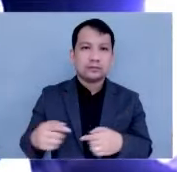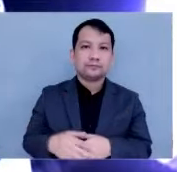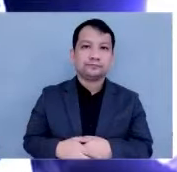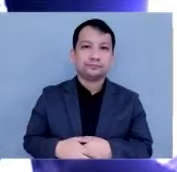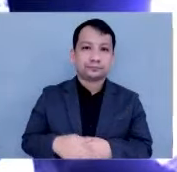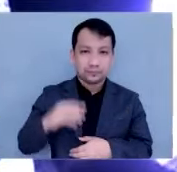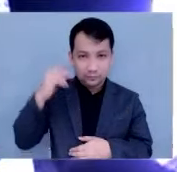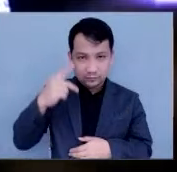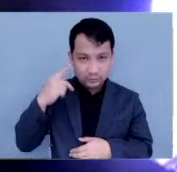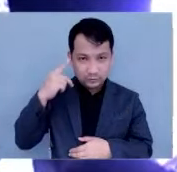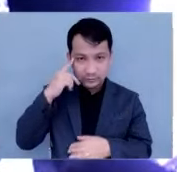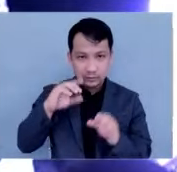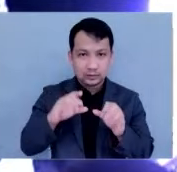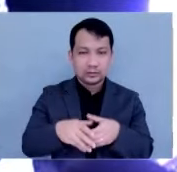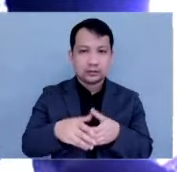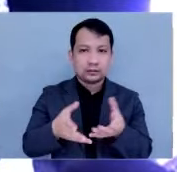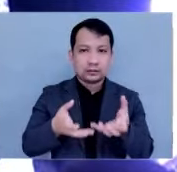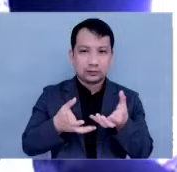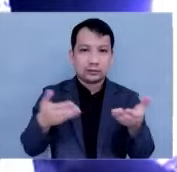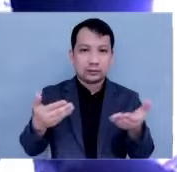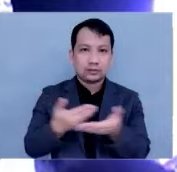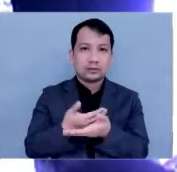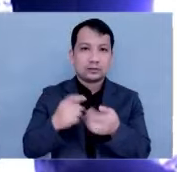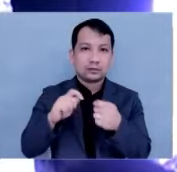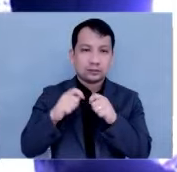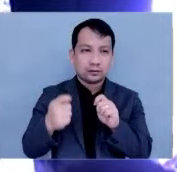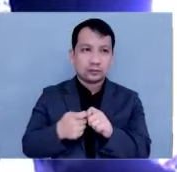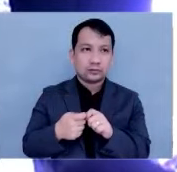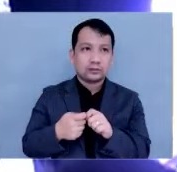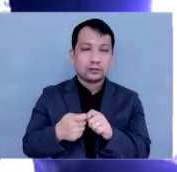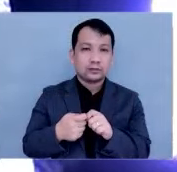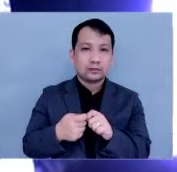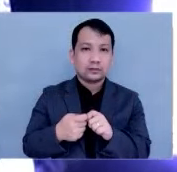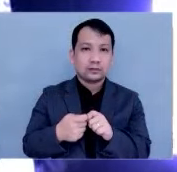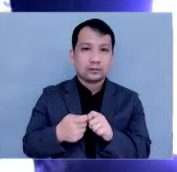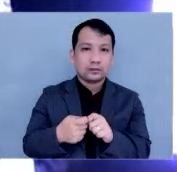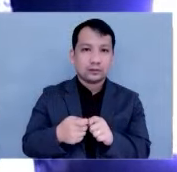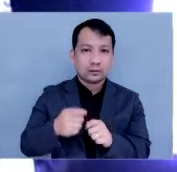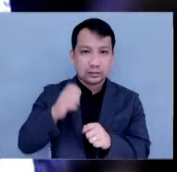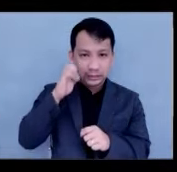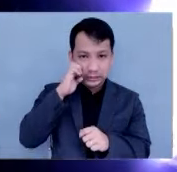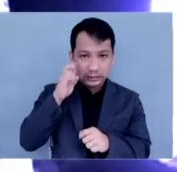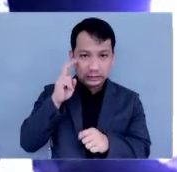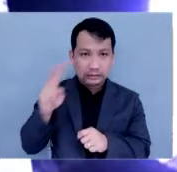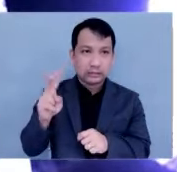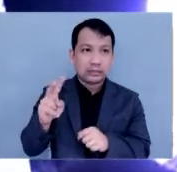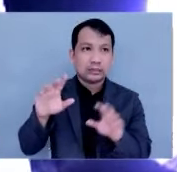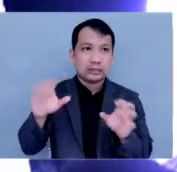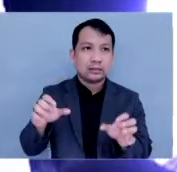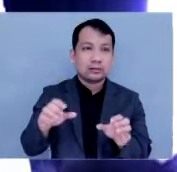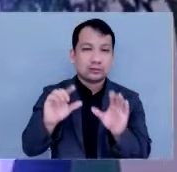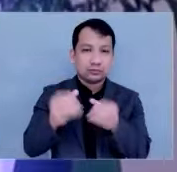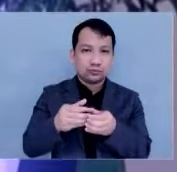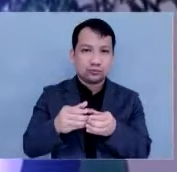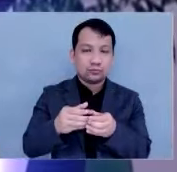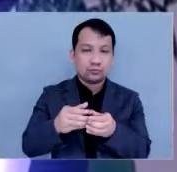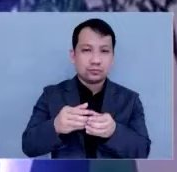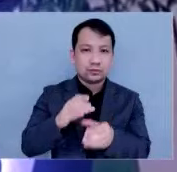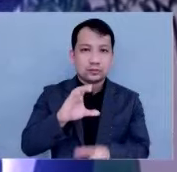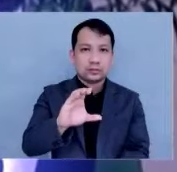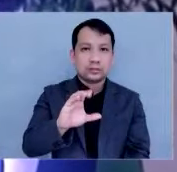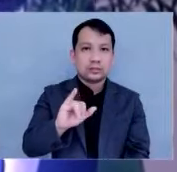naman, naghahangad ng panibagong termino si House Deputy Speaker Eddie Villanueva sa ilalim ng grupong SIBAC. House